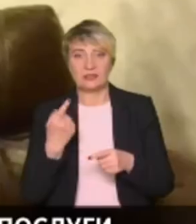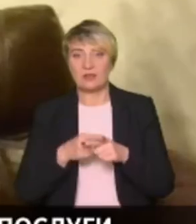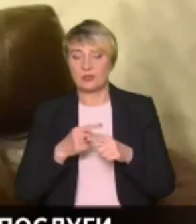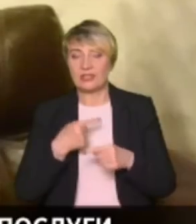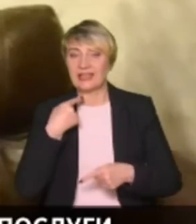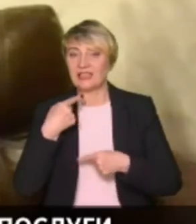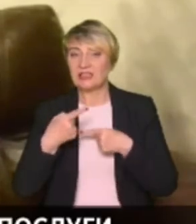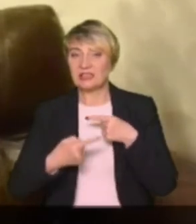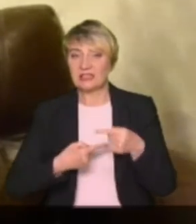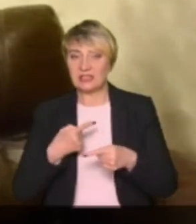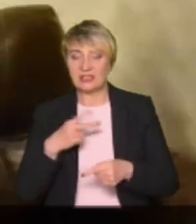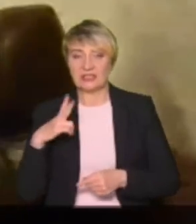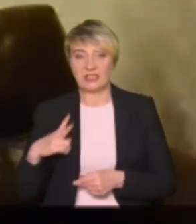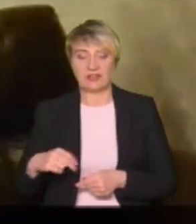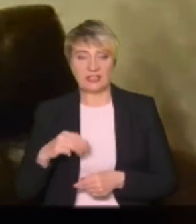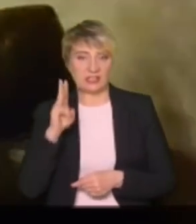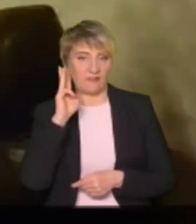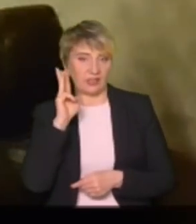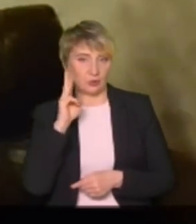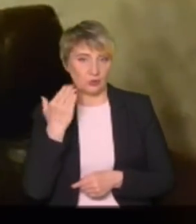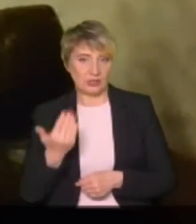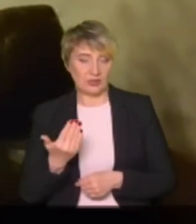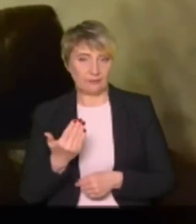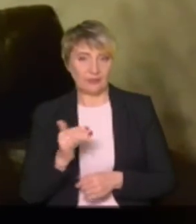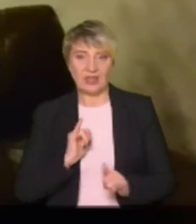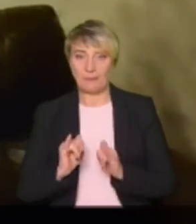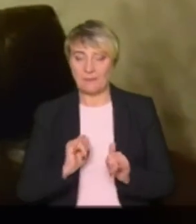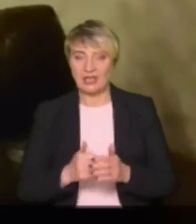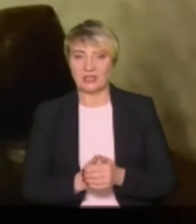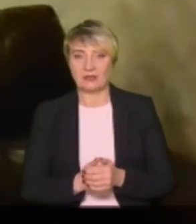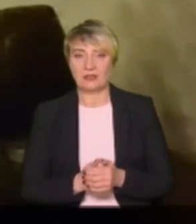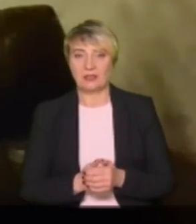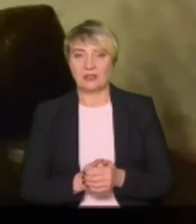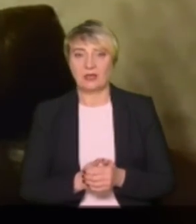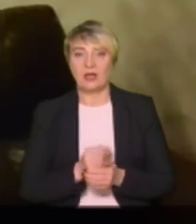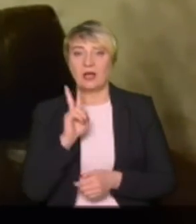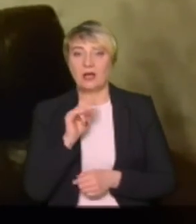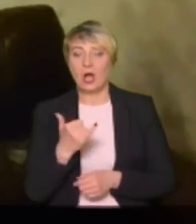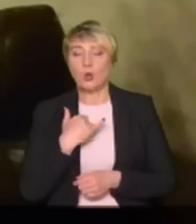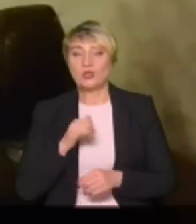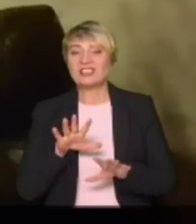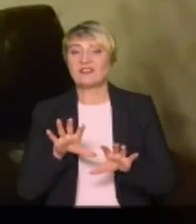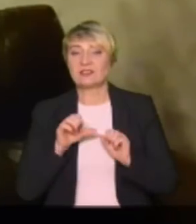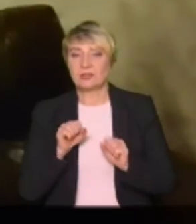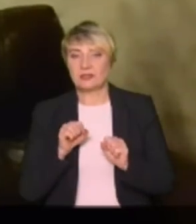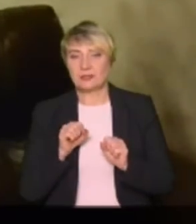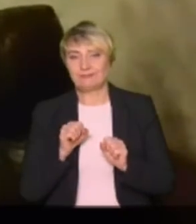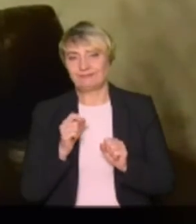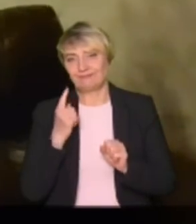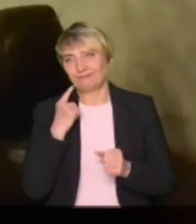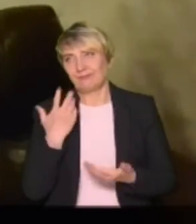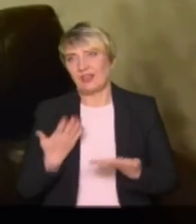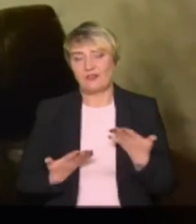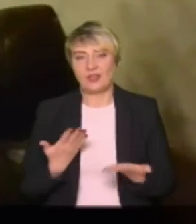традициях французской дипломатии. Но как у нас это воспринимается, на самом деле двояко. Есть, конечно, те,